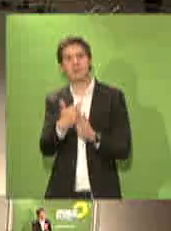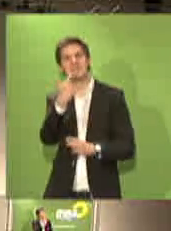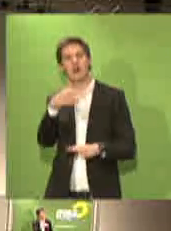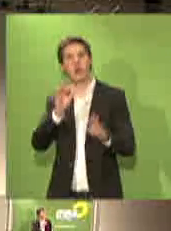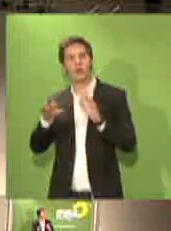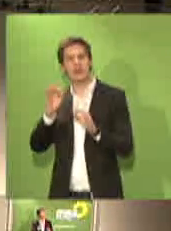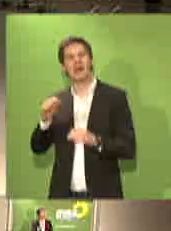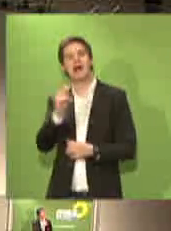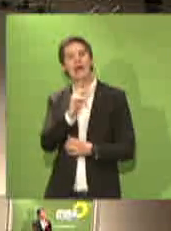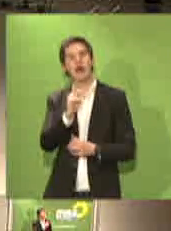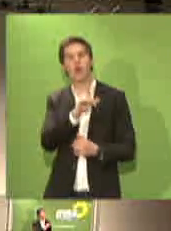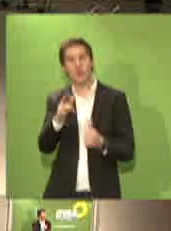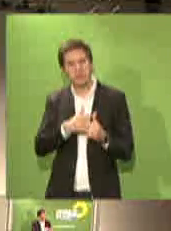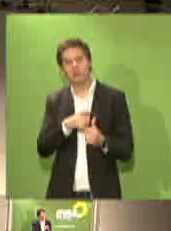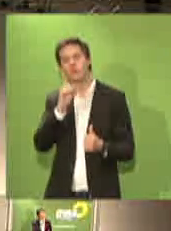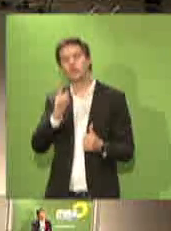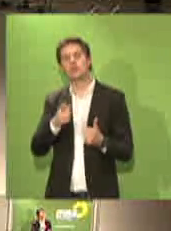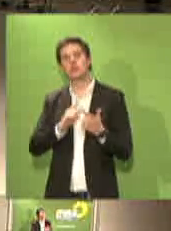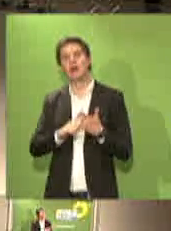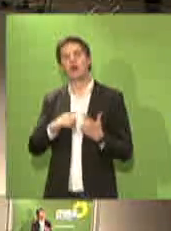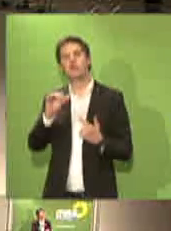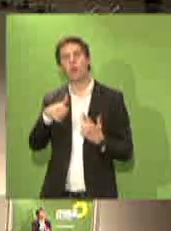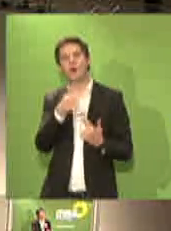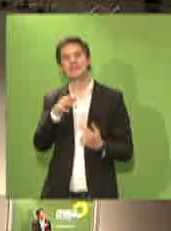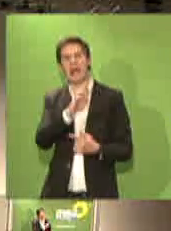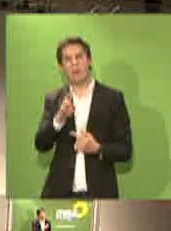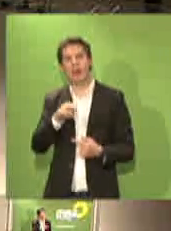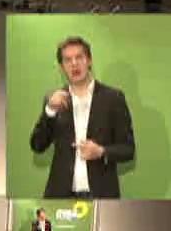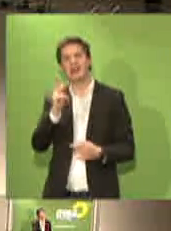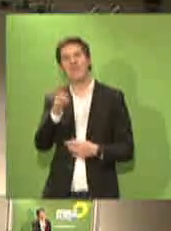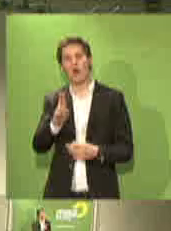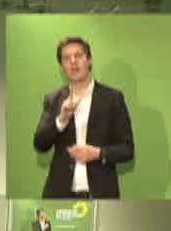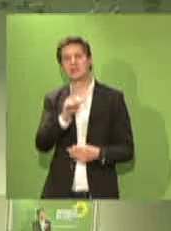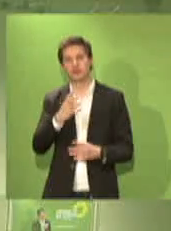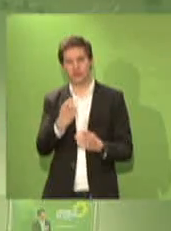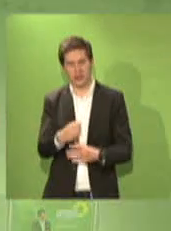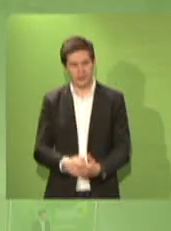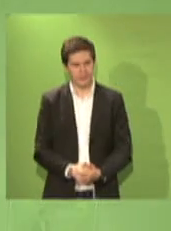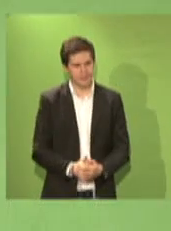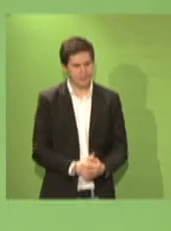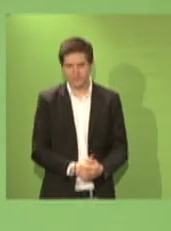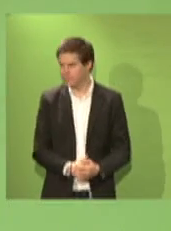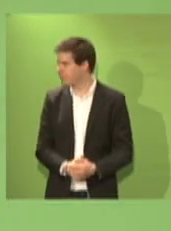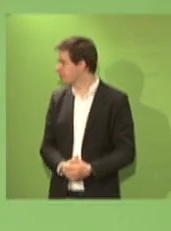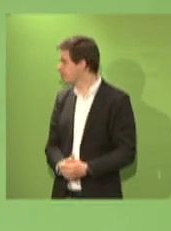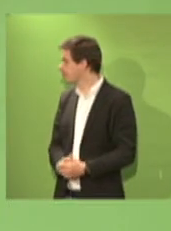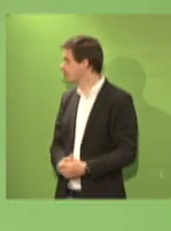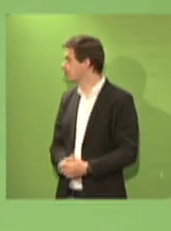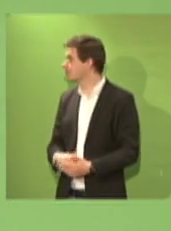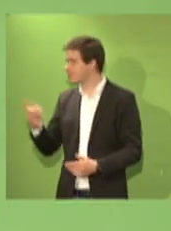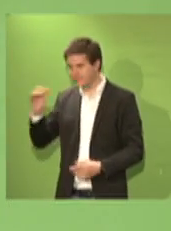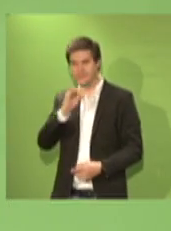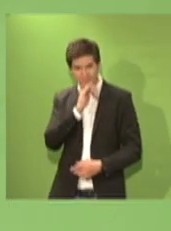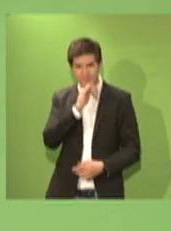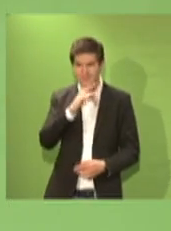KV Ennepe Ruhr. Und abschließend dann Johannes Remmel, KV Siegen-Wittgenstein. Ja, das war schon ein dezenter Hinweis. Danke,